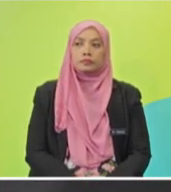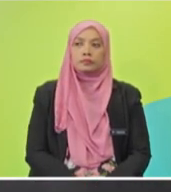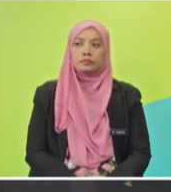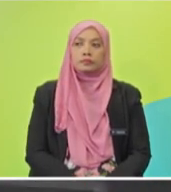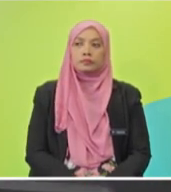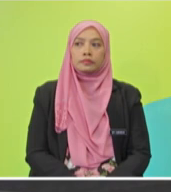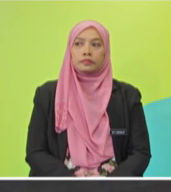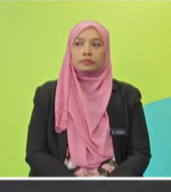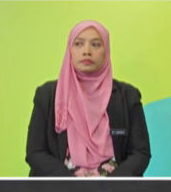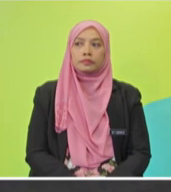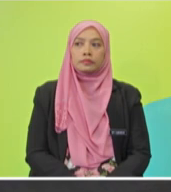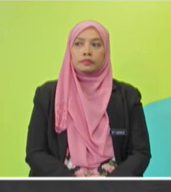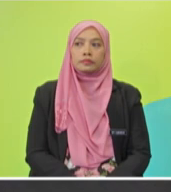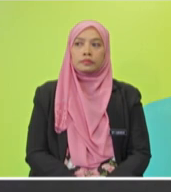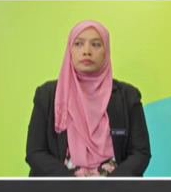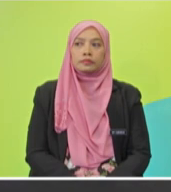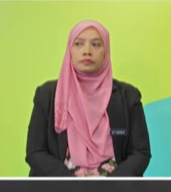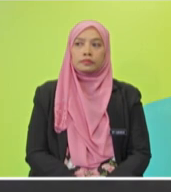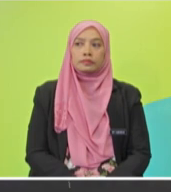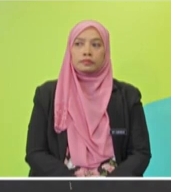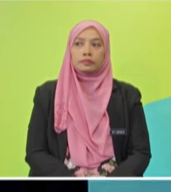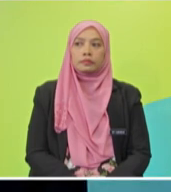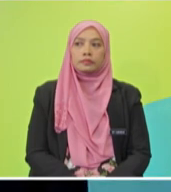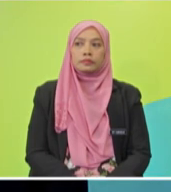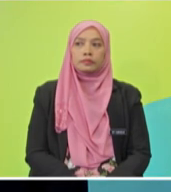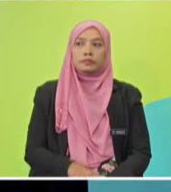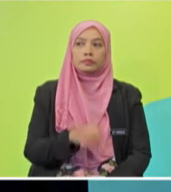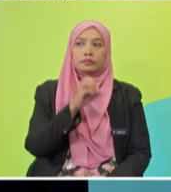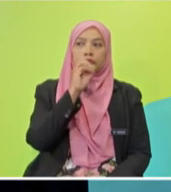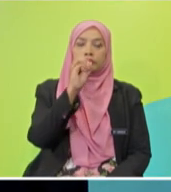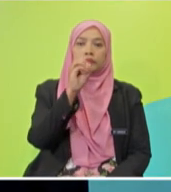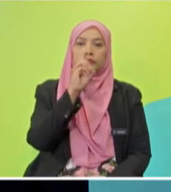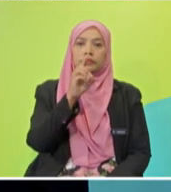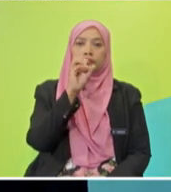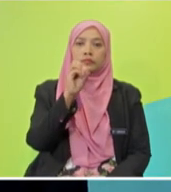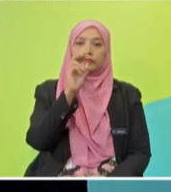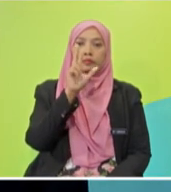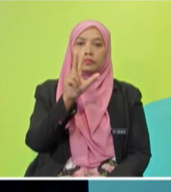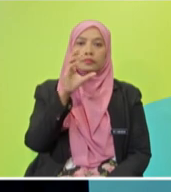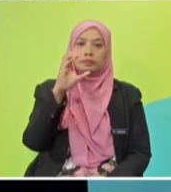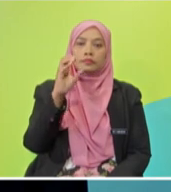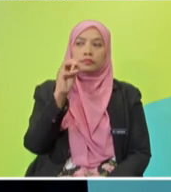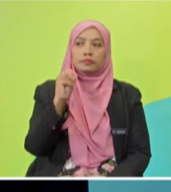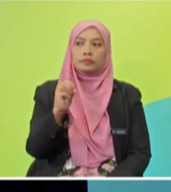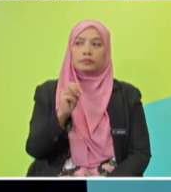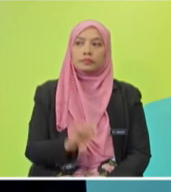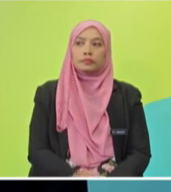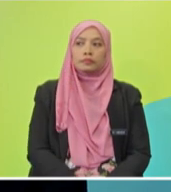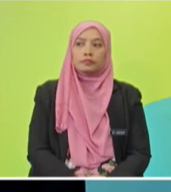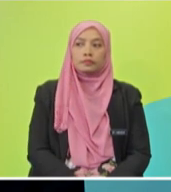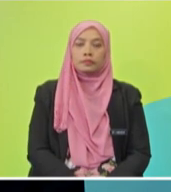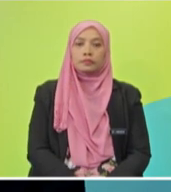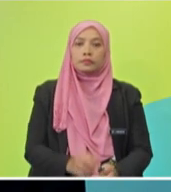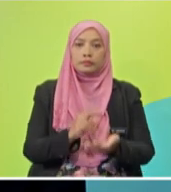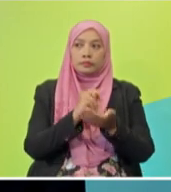Baik. Kita tulis balik supaya kita kita tahu susunan dia yang kita dah tulis tu macam mana. Okey. Kemudian, ingat tak tadi? First, mula-mula kita